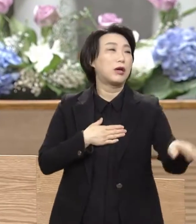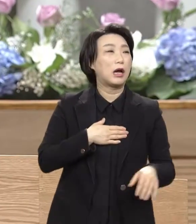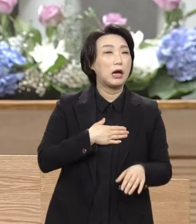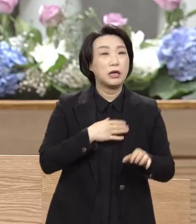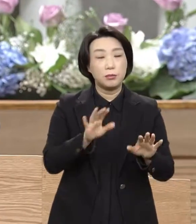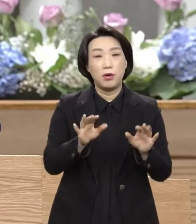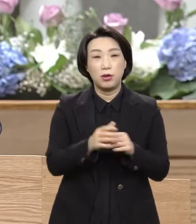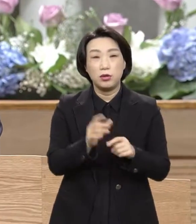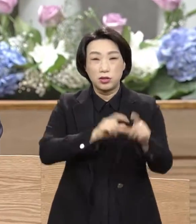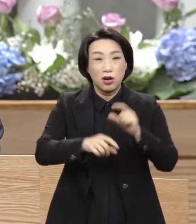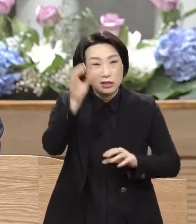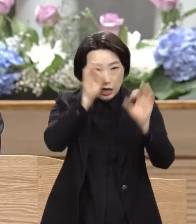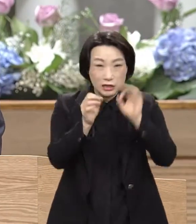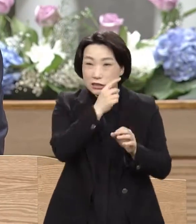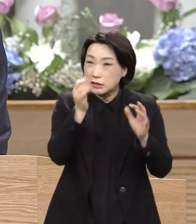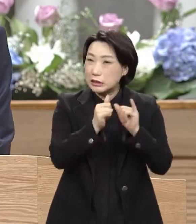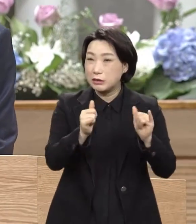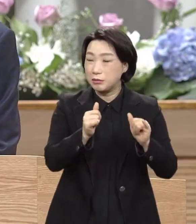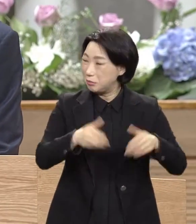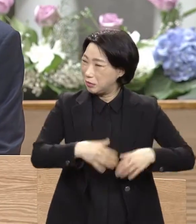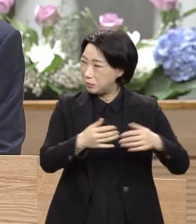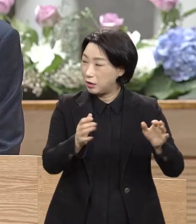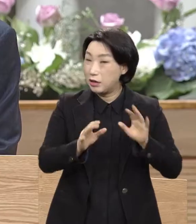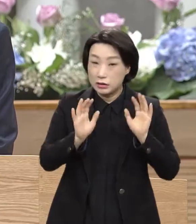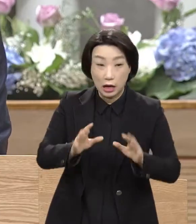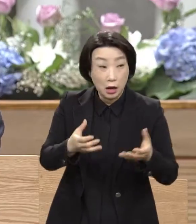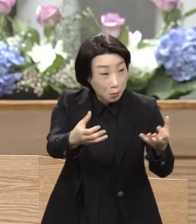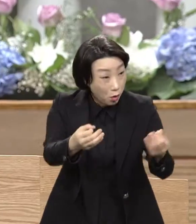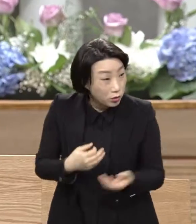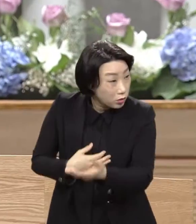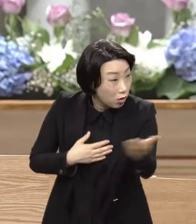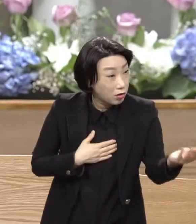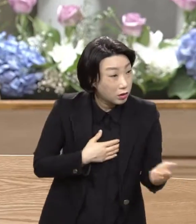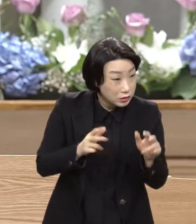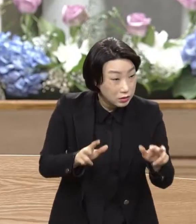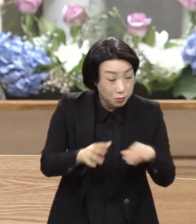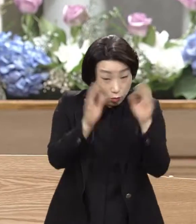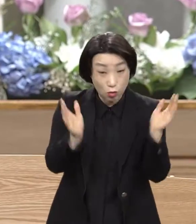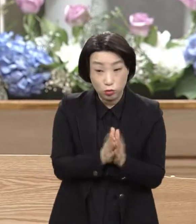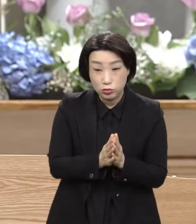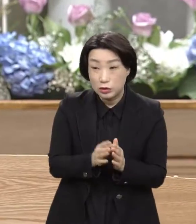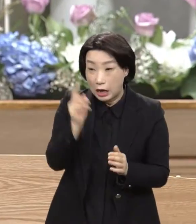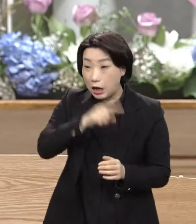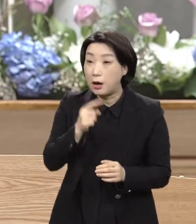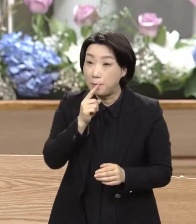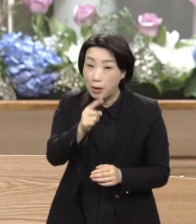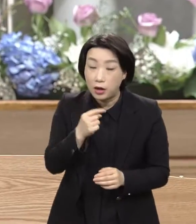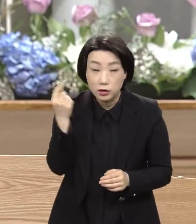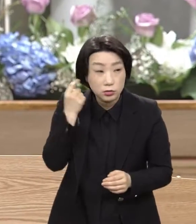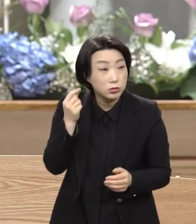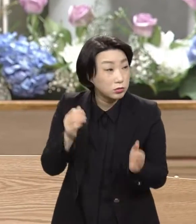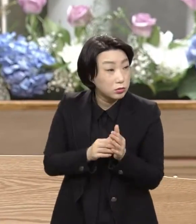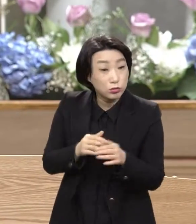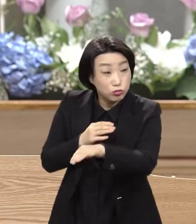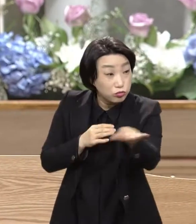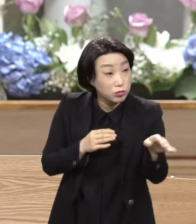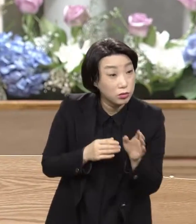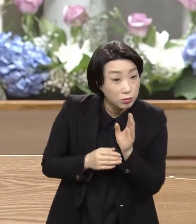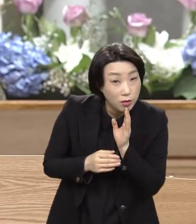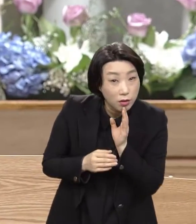찾아낼 증인이 필요 없다. 보라, 너희가 지금 이 참나한 말을 들었도다